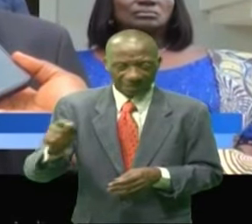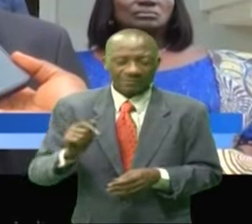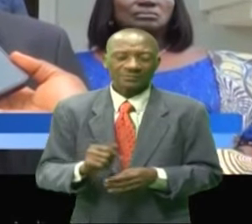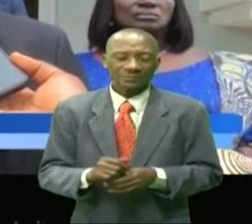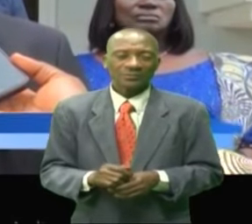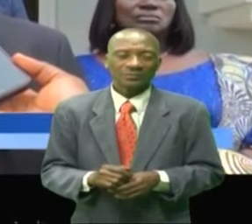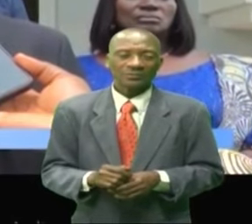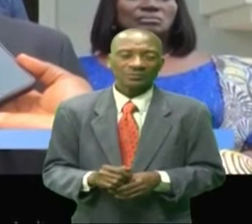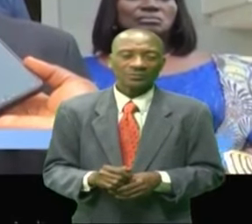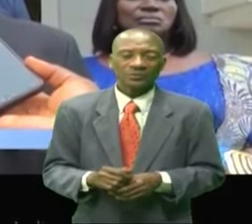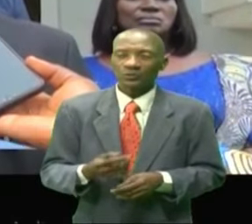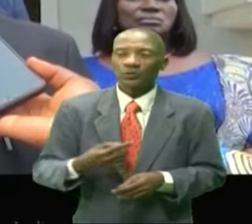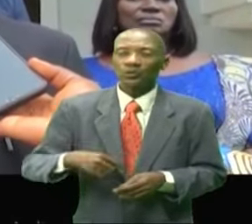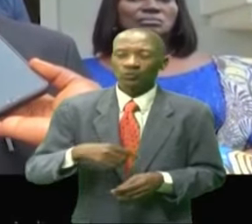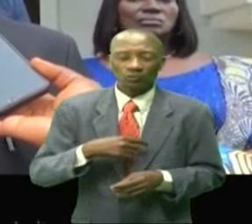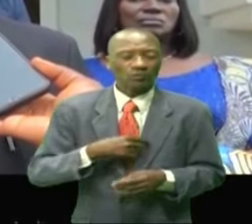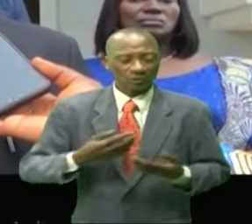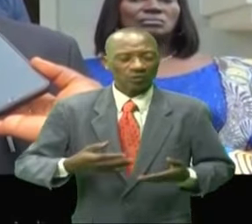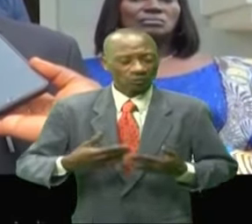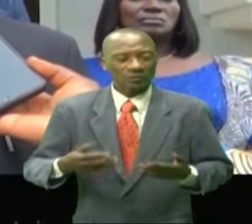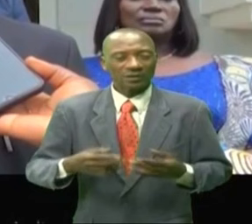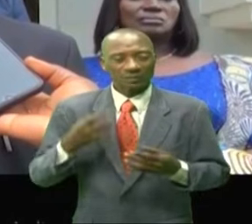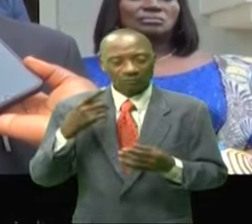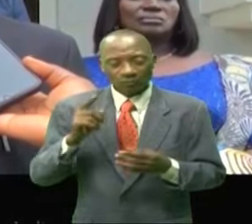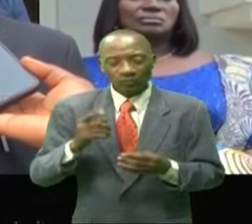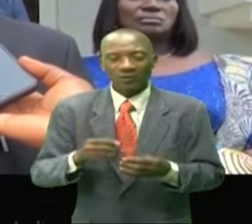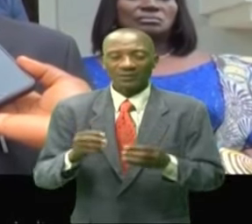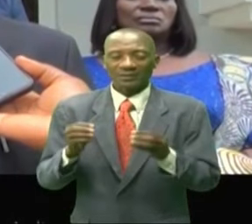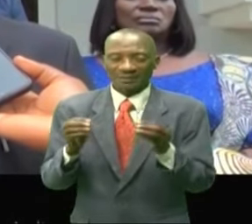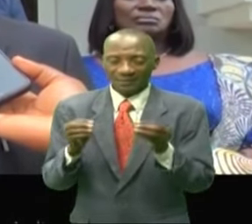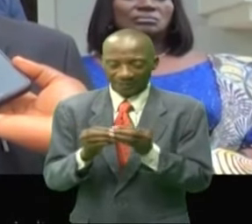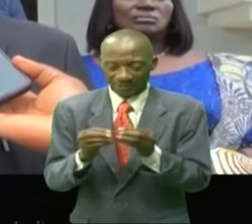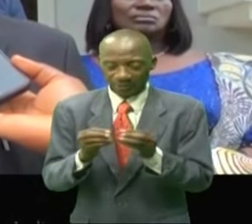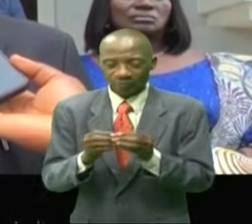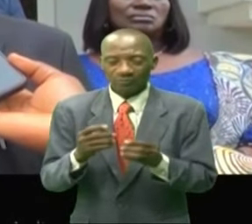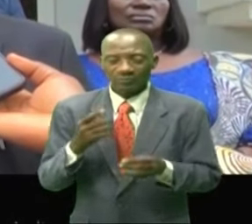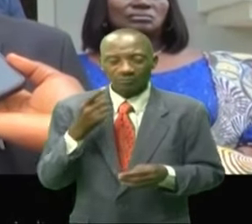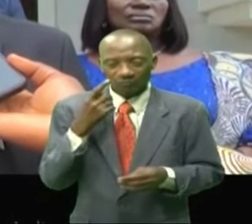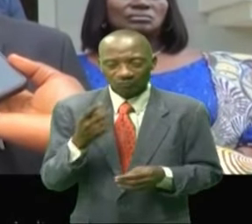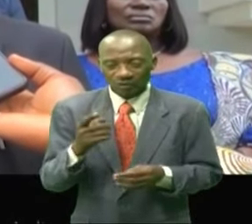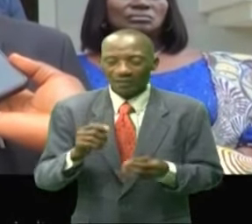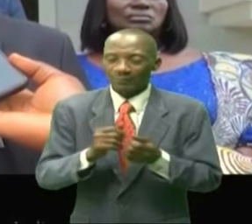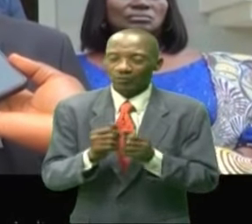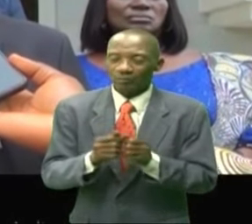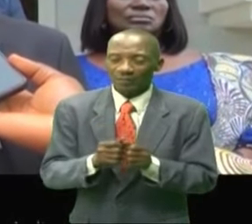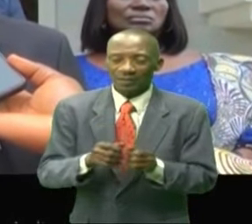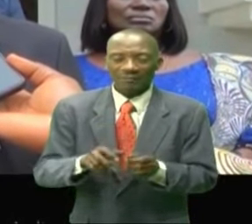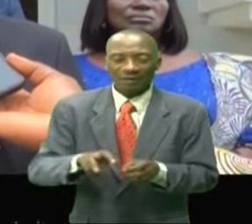transport aérien, des émissions sur les attributions de l'autorité de l'aviation civile. Et il était important de